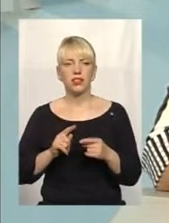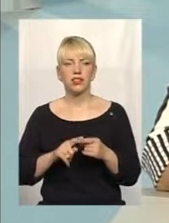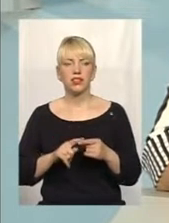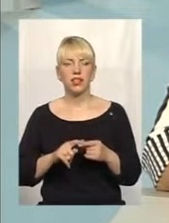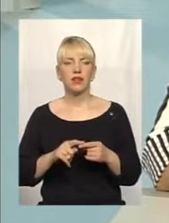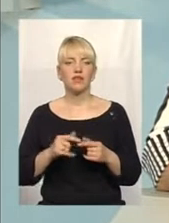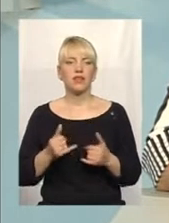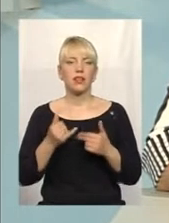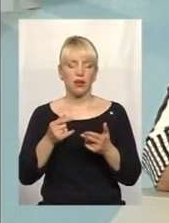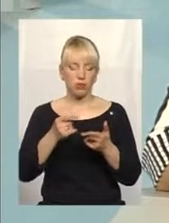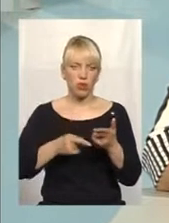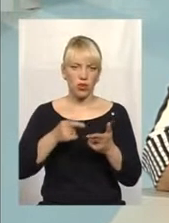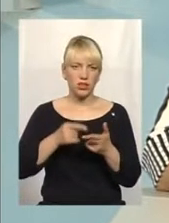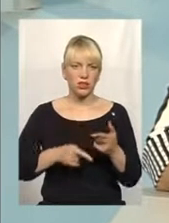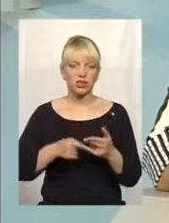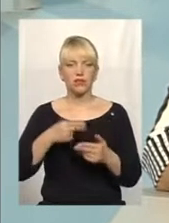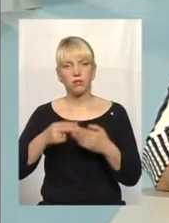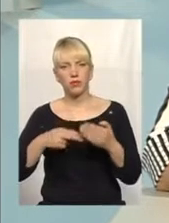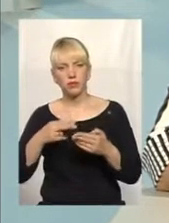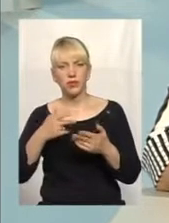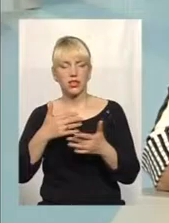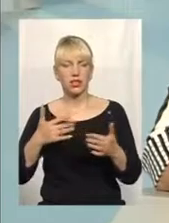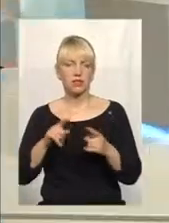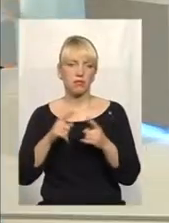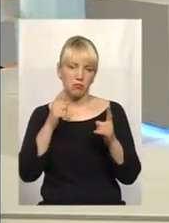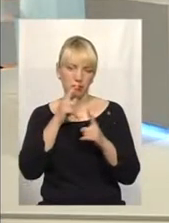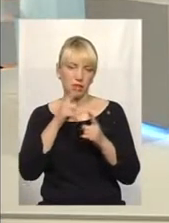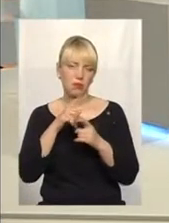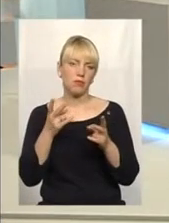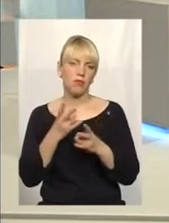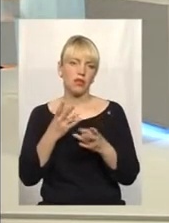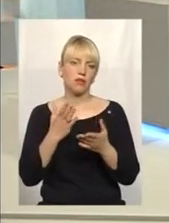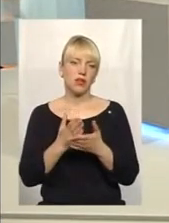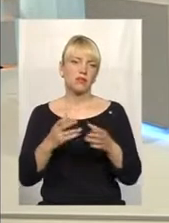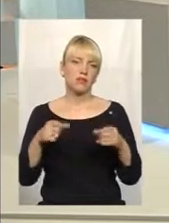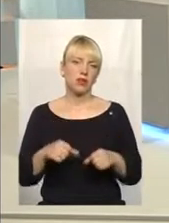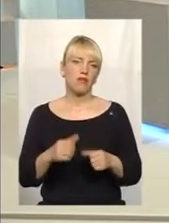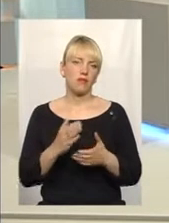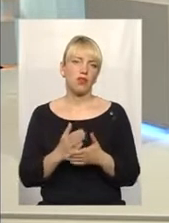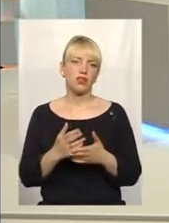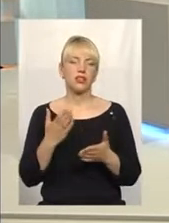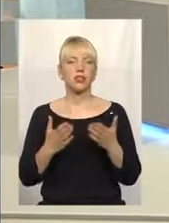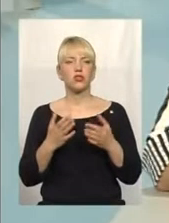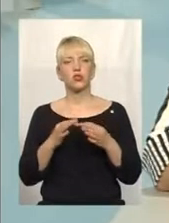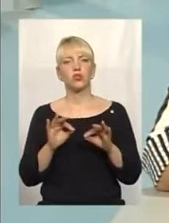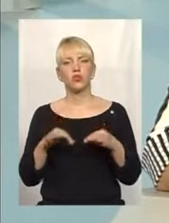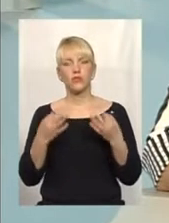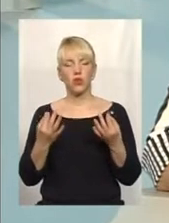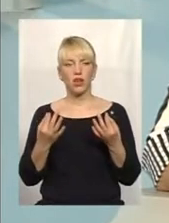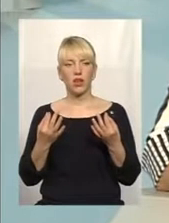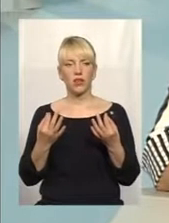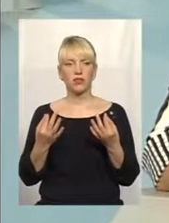медикаменти для порізів і все інше. Тобто таке мінімальне ми маємо право з собою мати, якщо там дозволяє переліт,